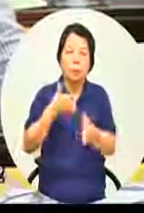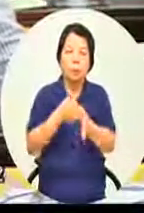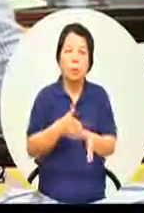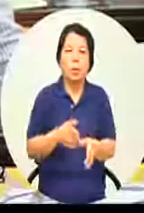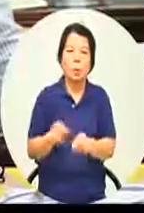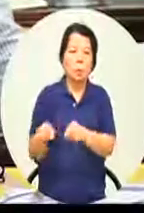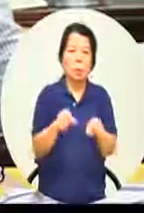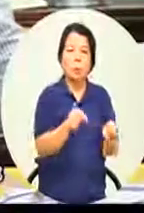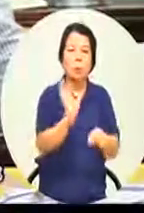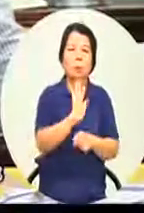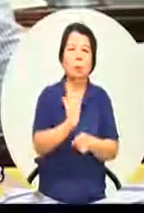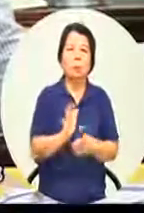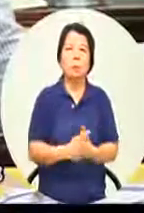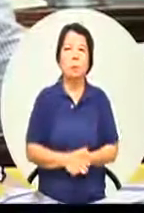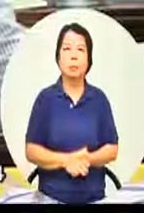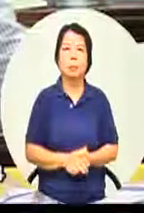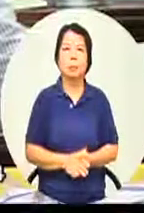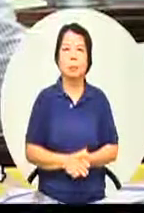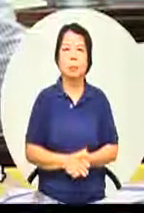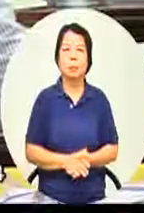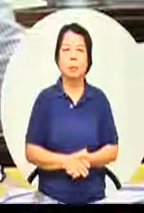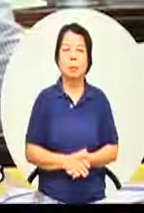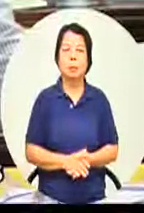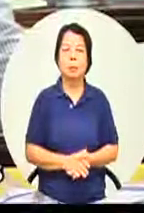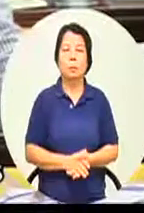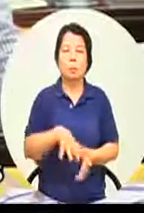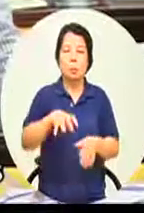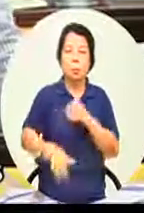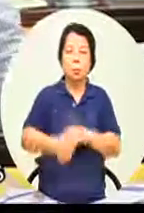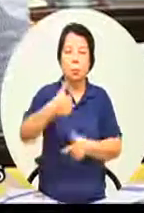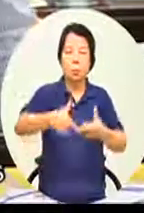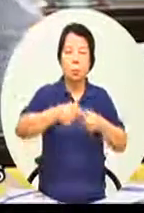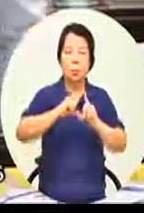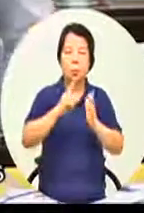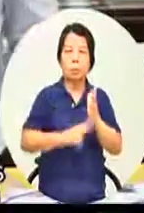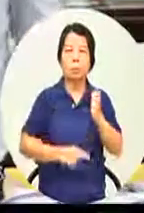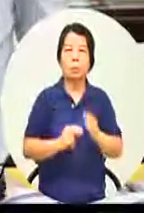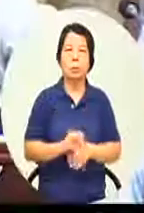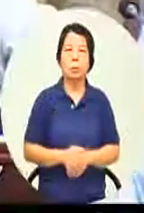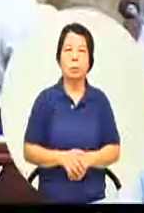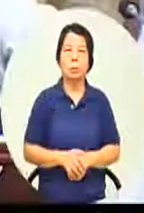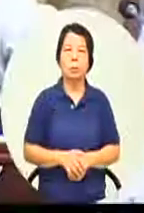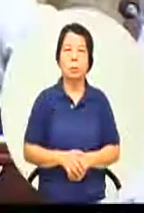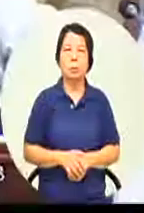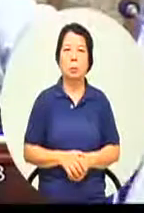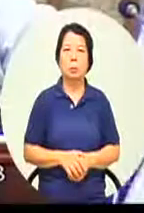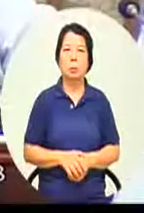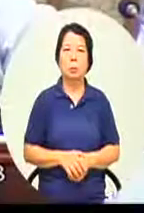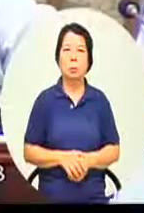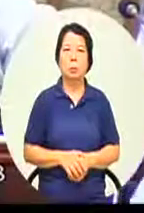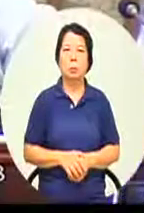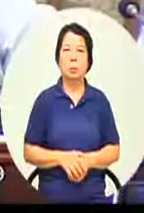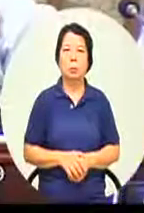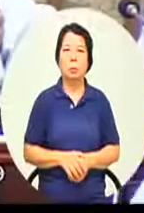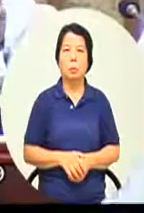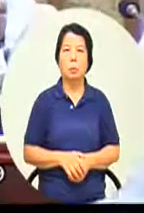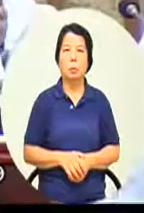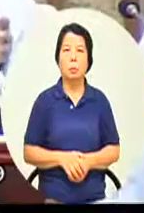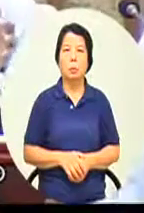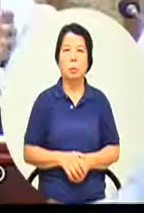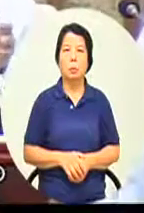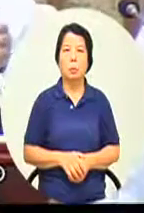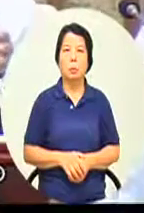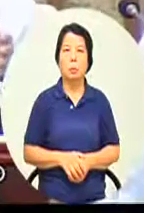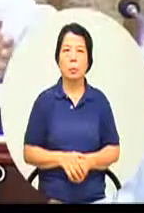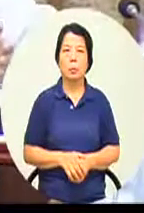后那么久来完工啊？这个部分可不可以请局长简单说明一下？ 有关这一部分，我因为